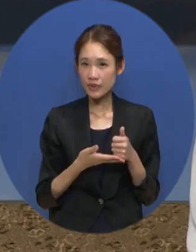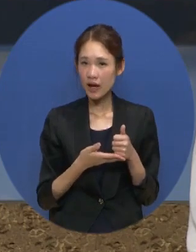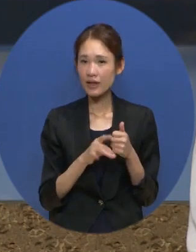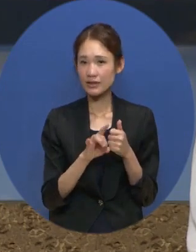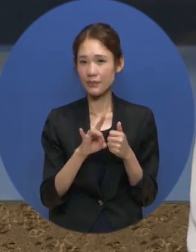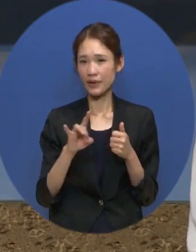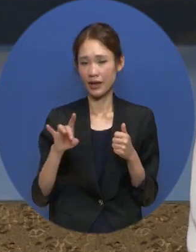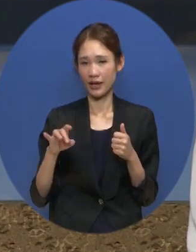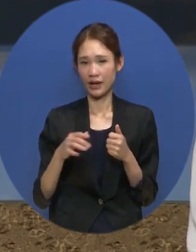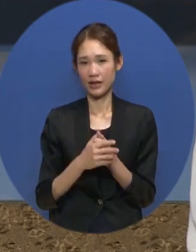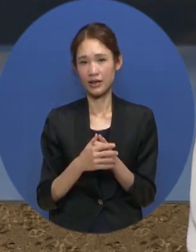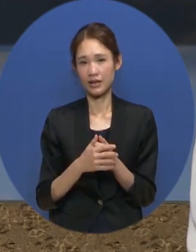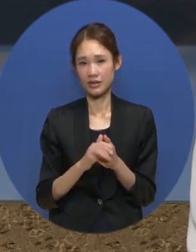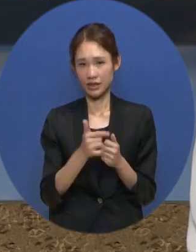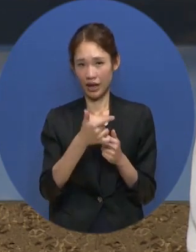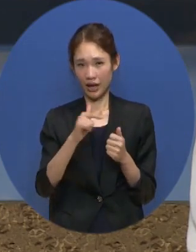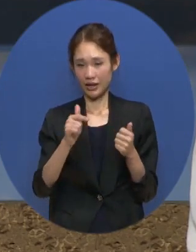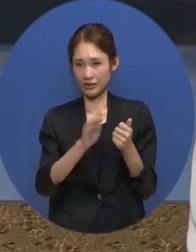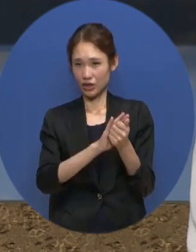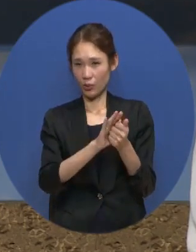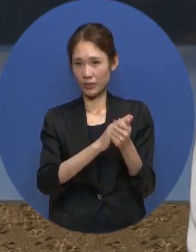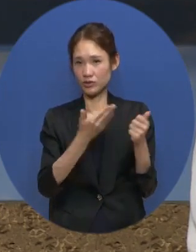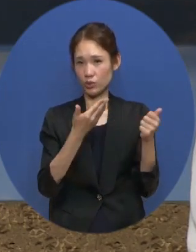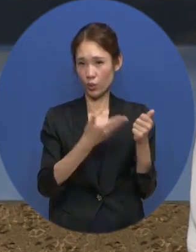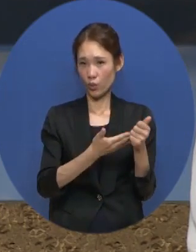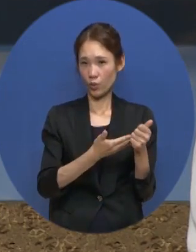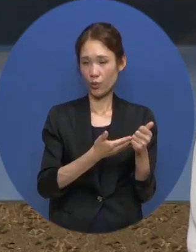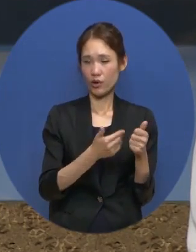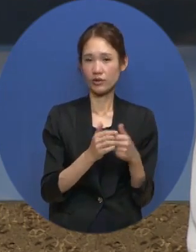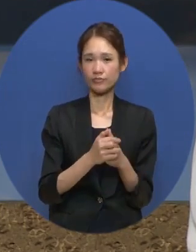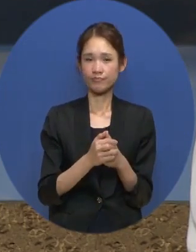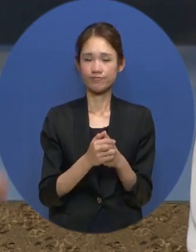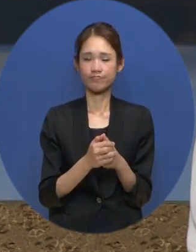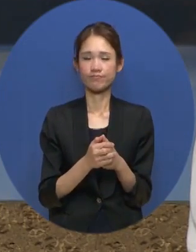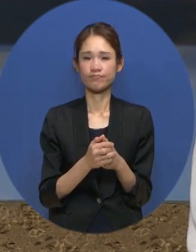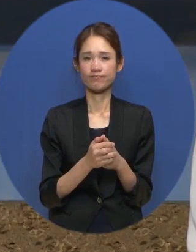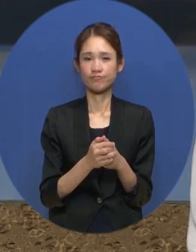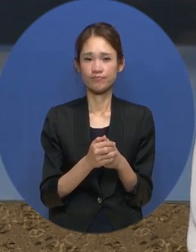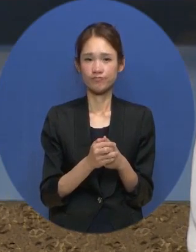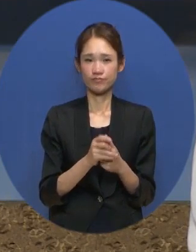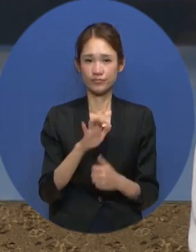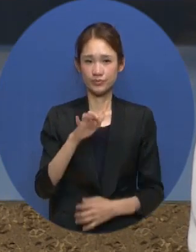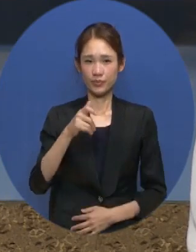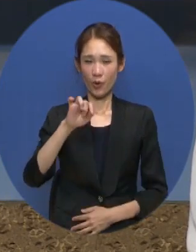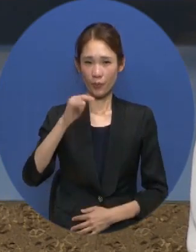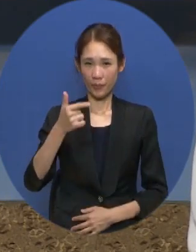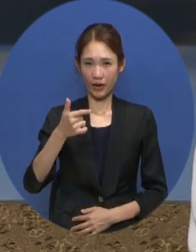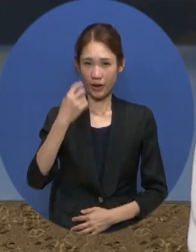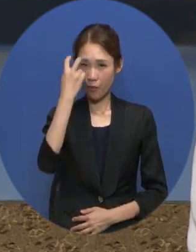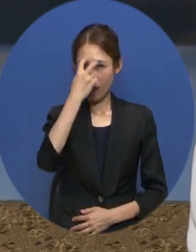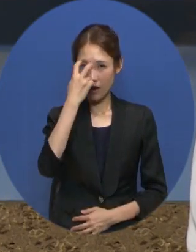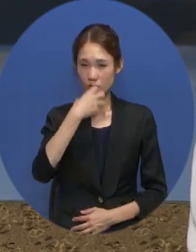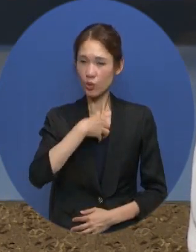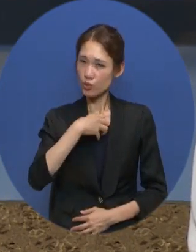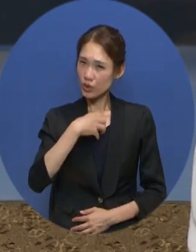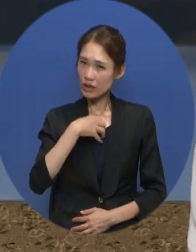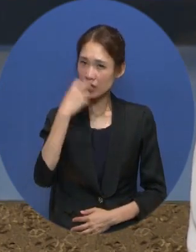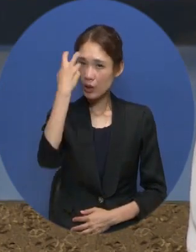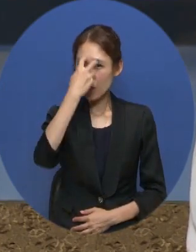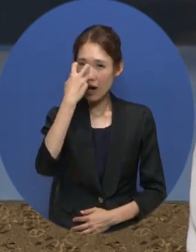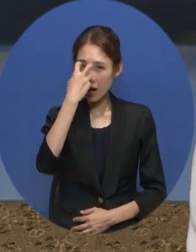클라이언트마다 다양한 서비스를 해드리고 있어요. 그러니까 네. 막 평판 관리를 할 수도 있고 위기 관리를 할 수도 있고,